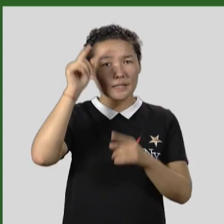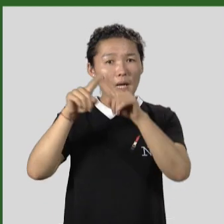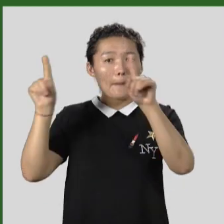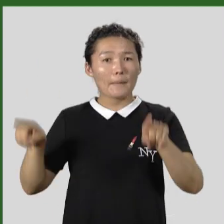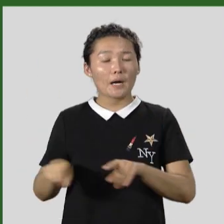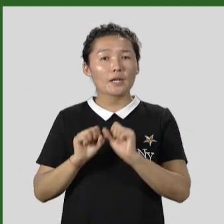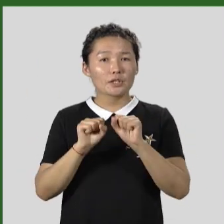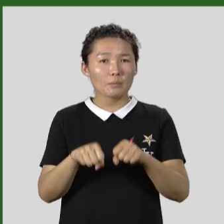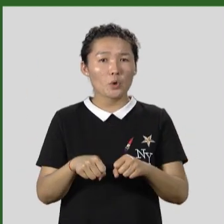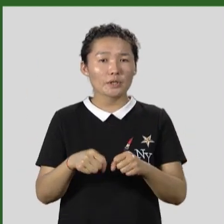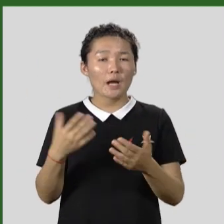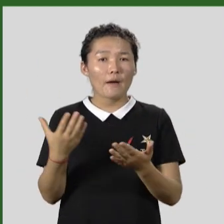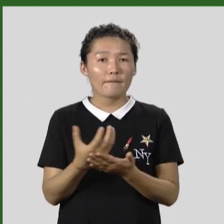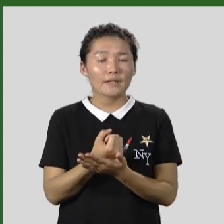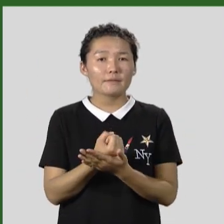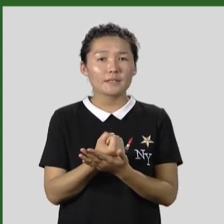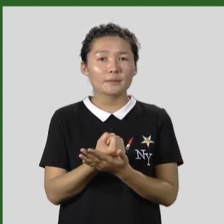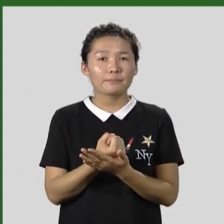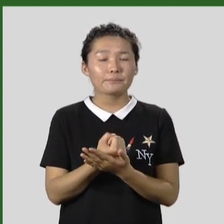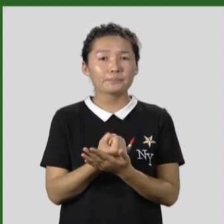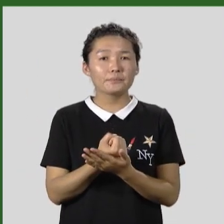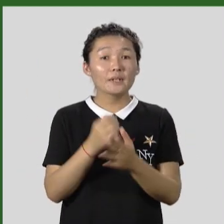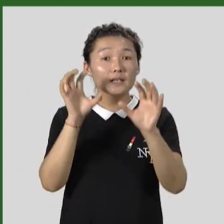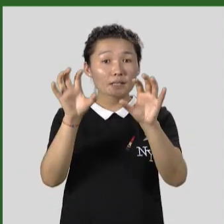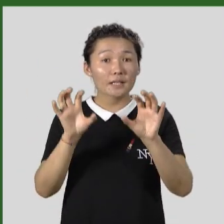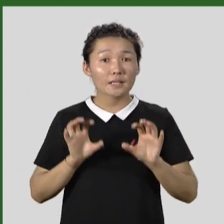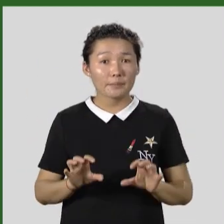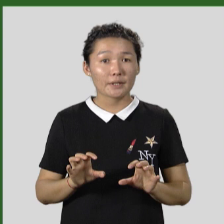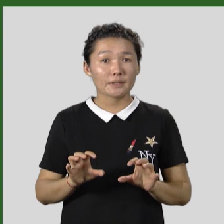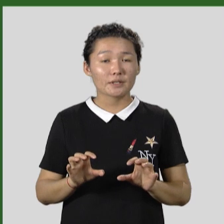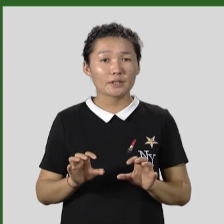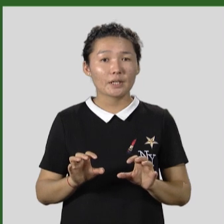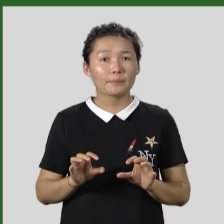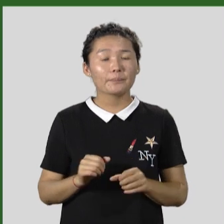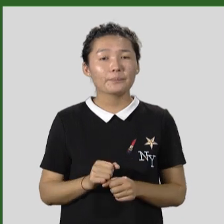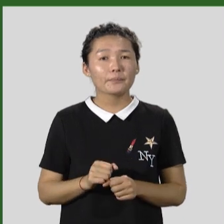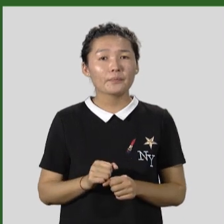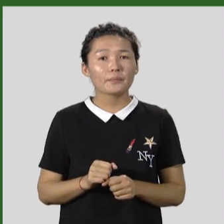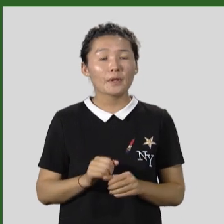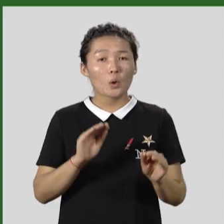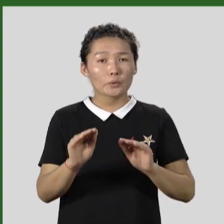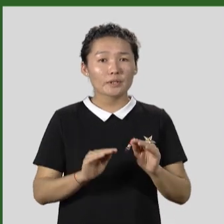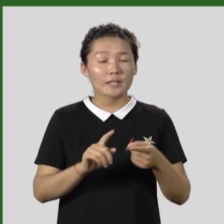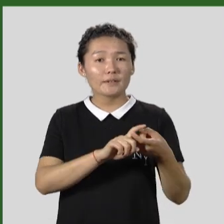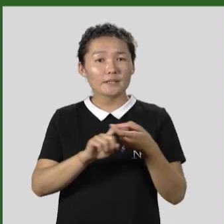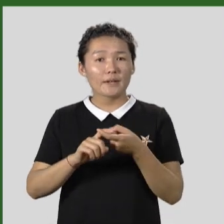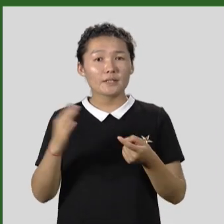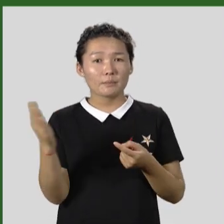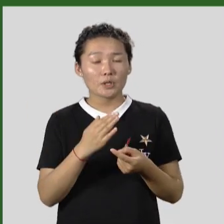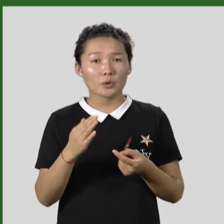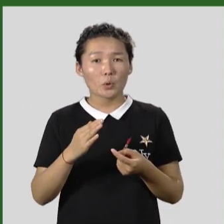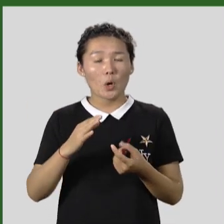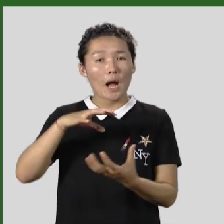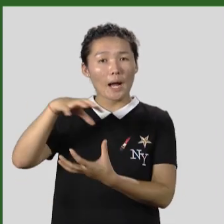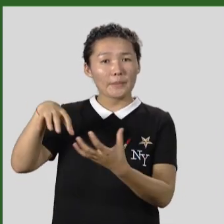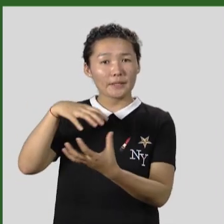скрытые географические закономерности, установить связи между отдельными объектами и явлениями, например,